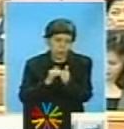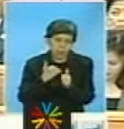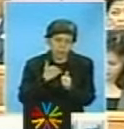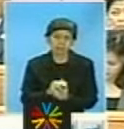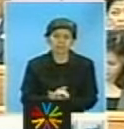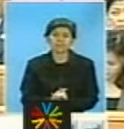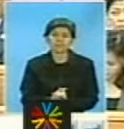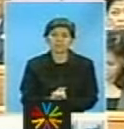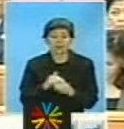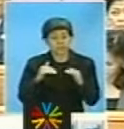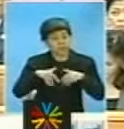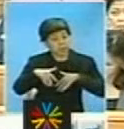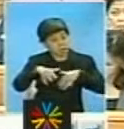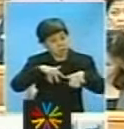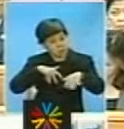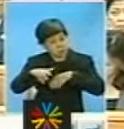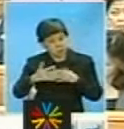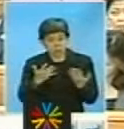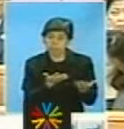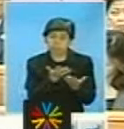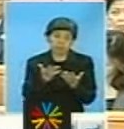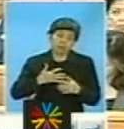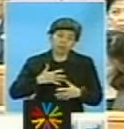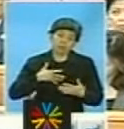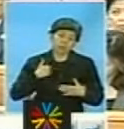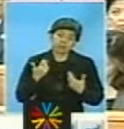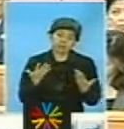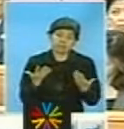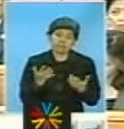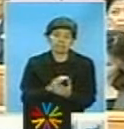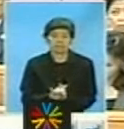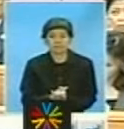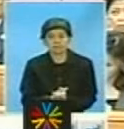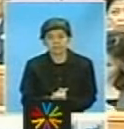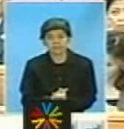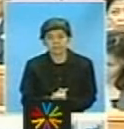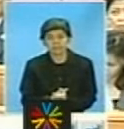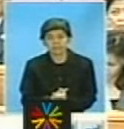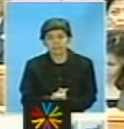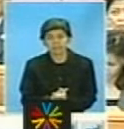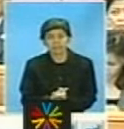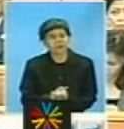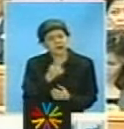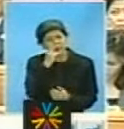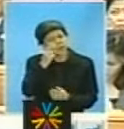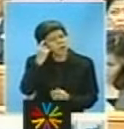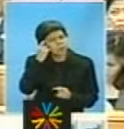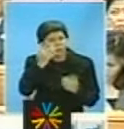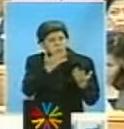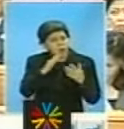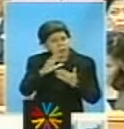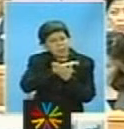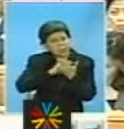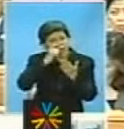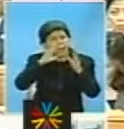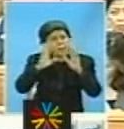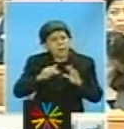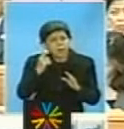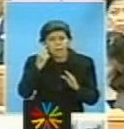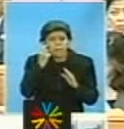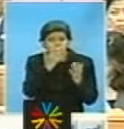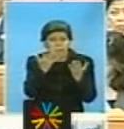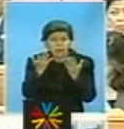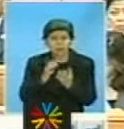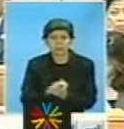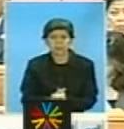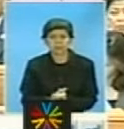ประธานาธิบดีแล้วก็ให้พรรคเสื้อแดงนั้นครองประเทศแล้วคือคุณสุเทพเค้าเคเค้าเรียกว่าเค้าหลุดไปนอกมิติ